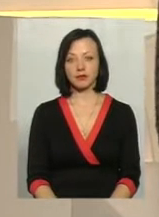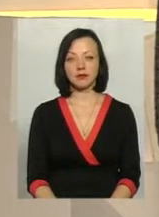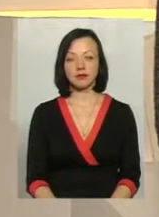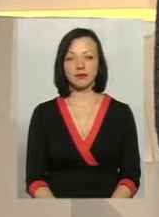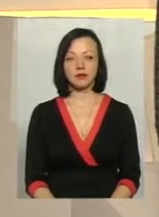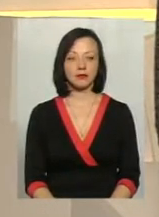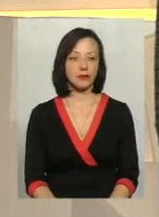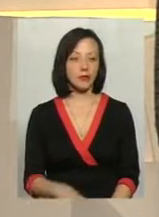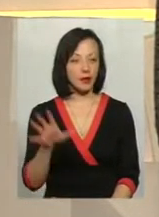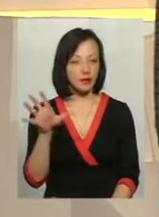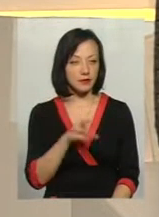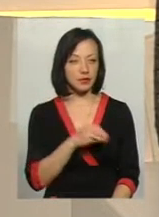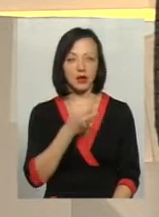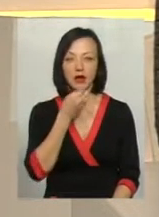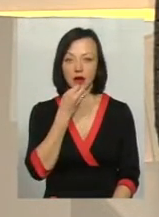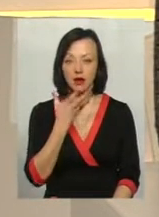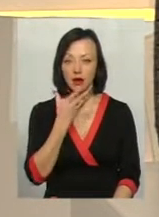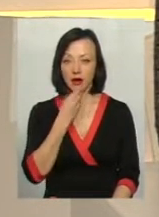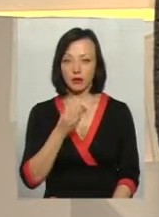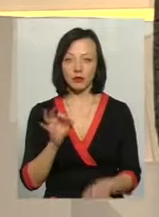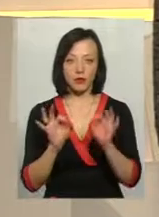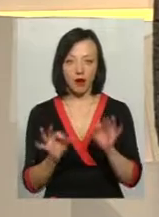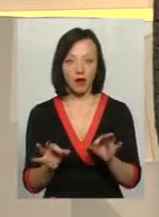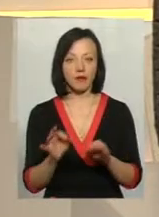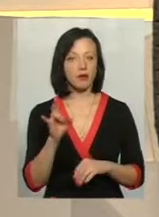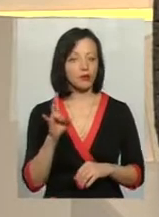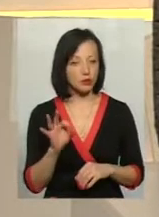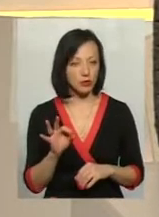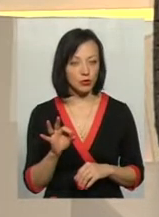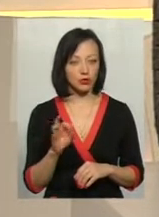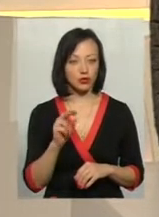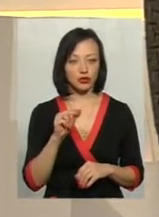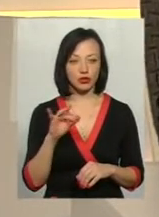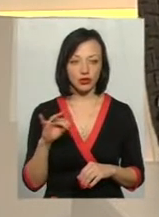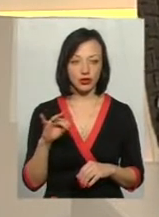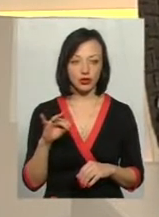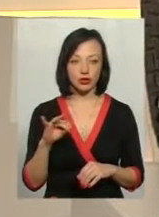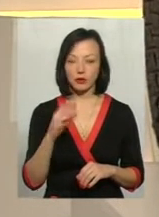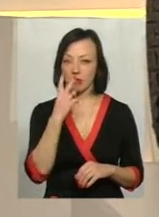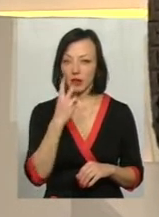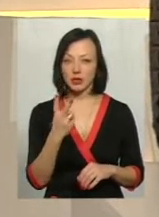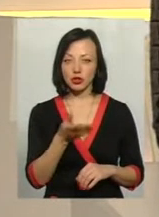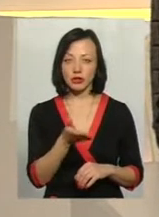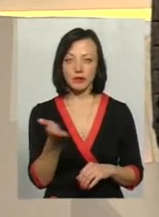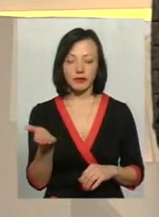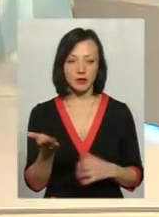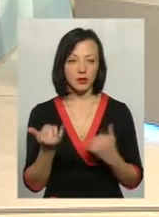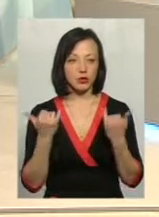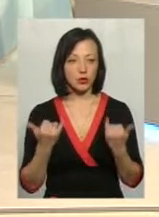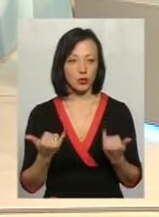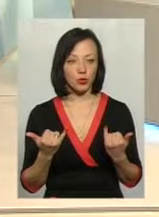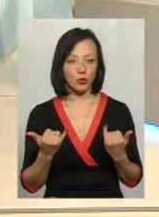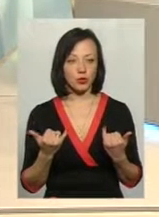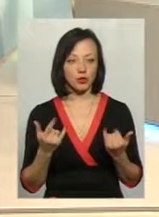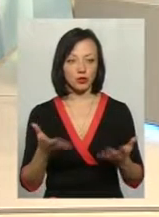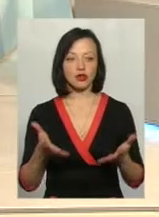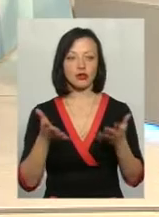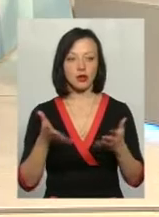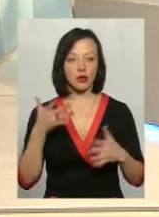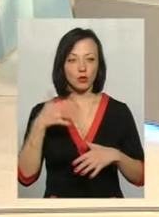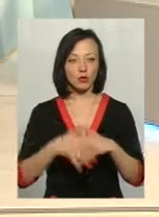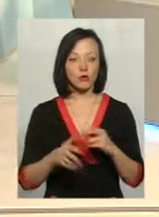Все гарно, все начебто правильно, але разом з тим, чи бачите ви сьогодні чітке